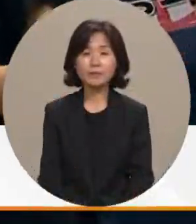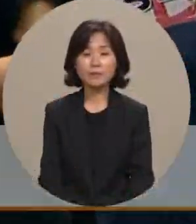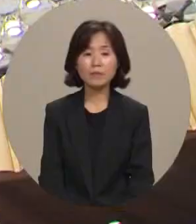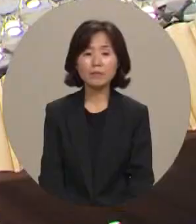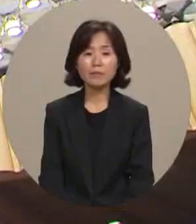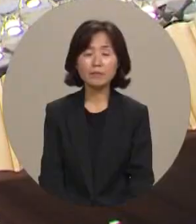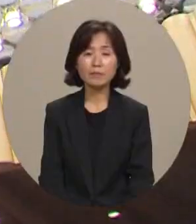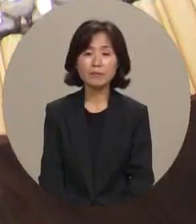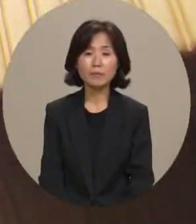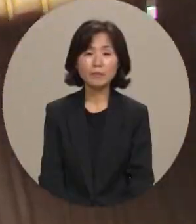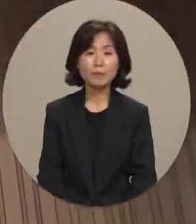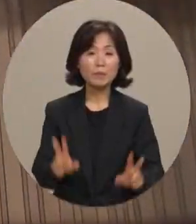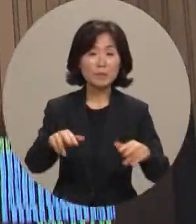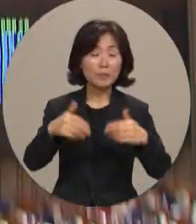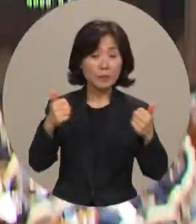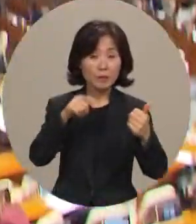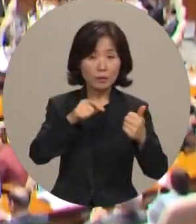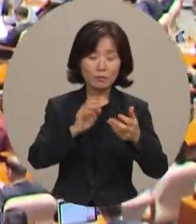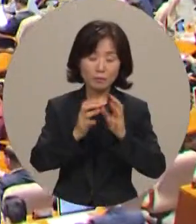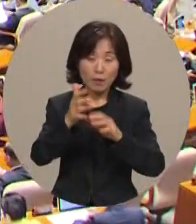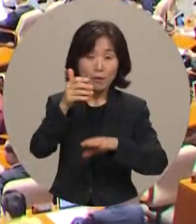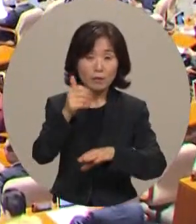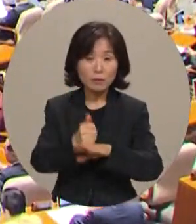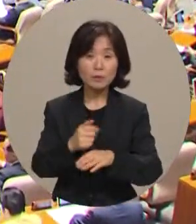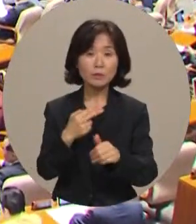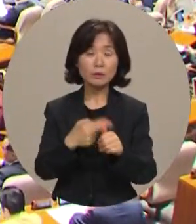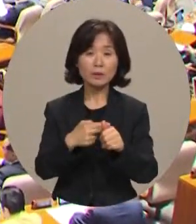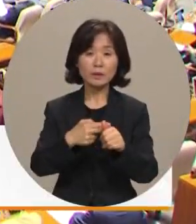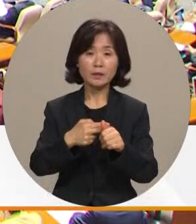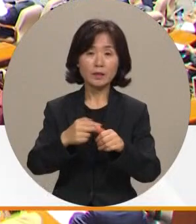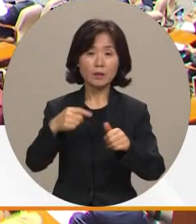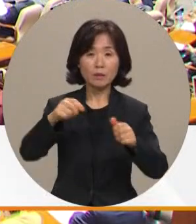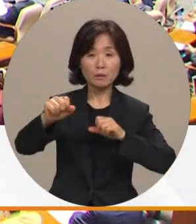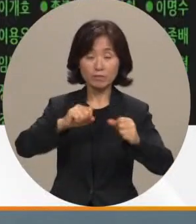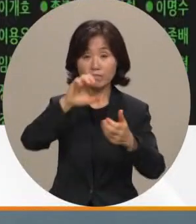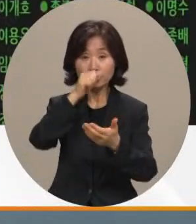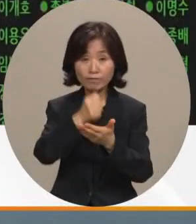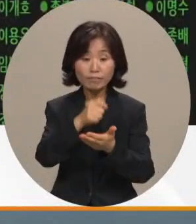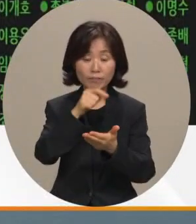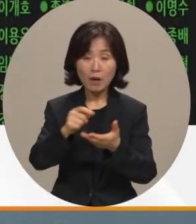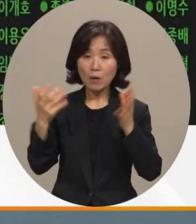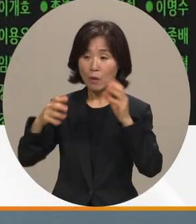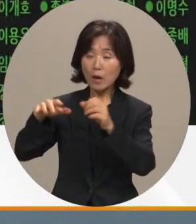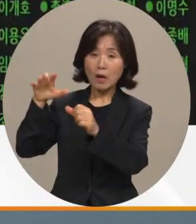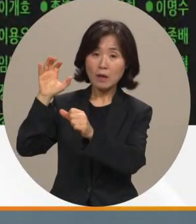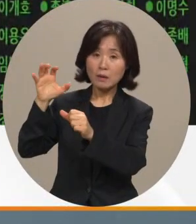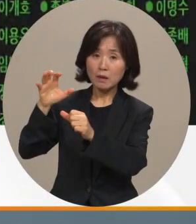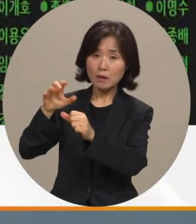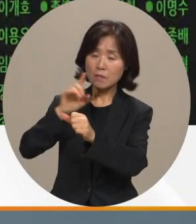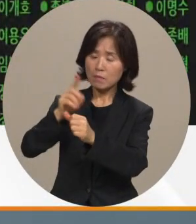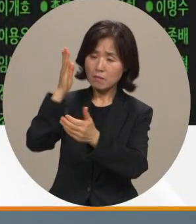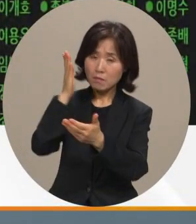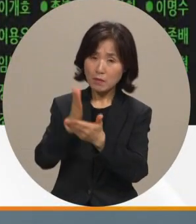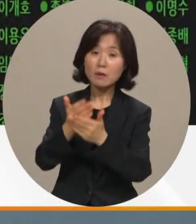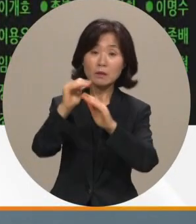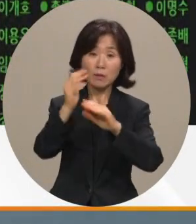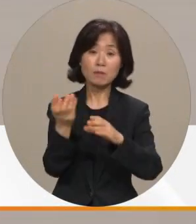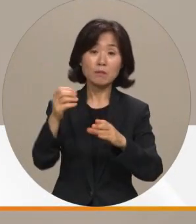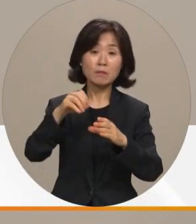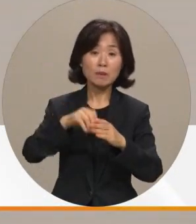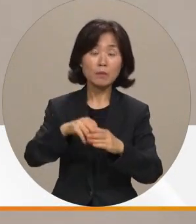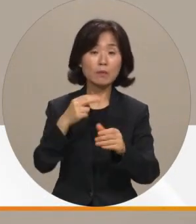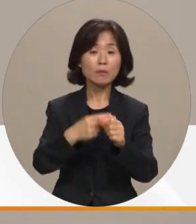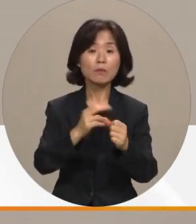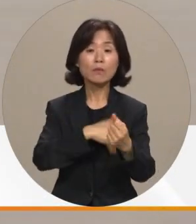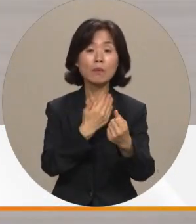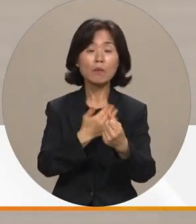의결하라 국회도 진통 끝에 교사의 정당한 교육 활동은 아동학대로 보지 않는다는 내용 등을 담은 이른바